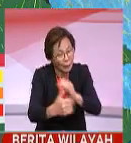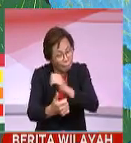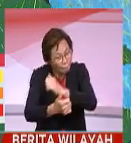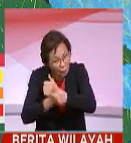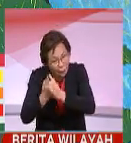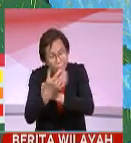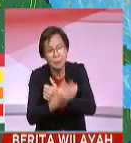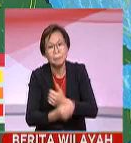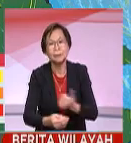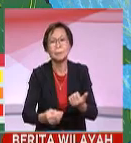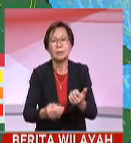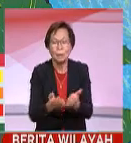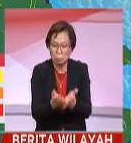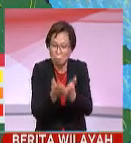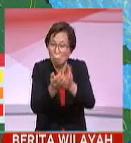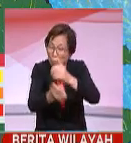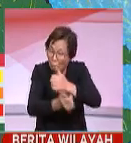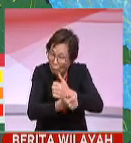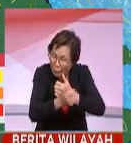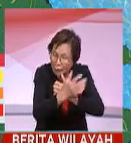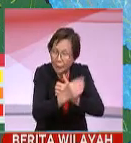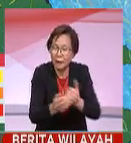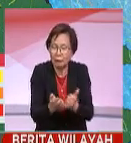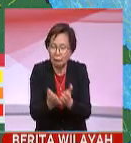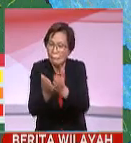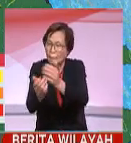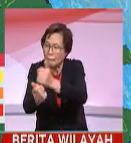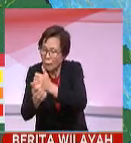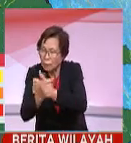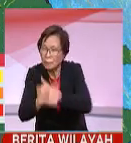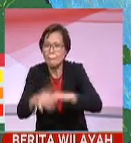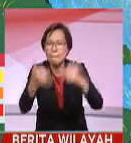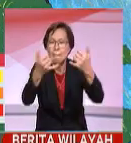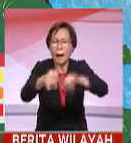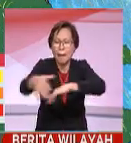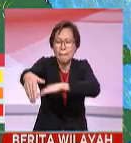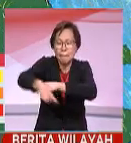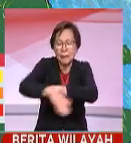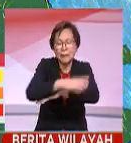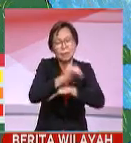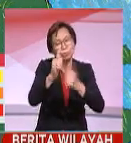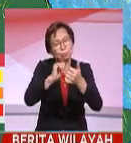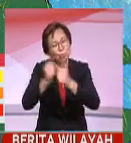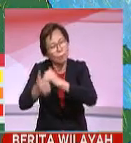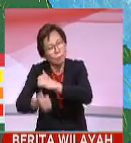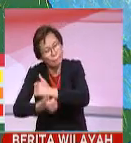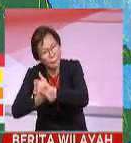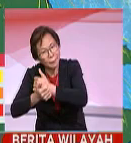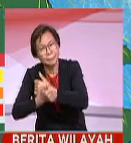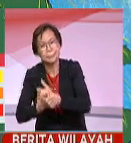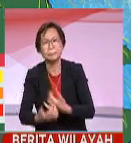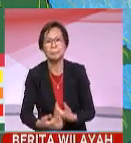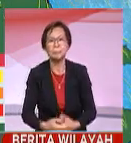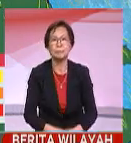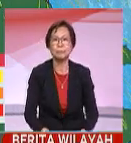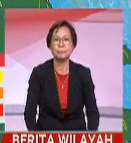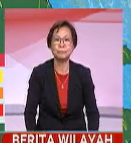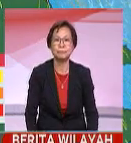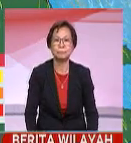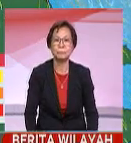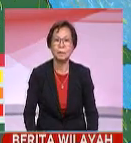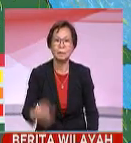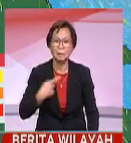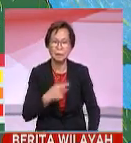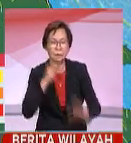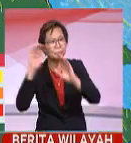ikan, bot-bot kecil dan perkapalan serta aktiviti pantai dan sukan laut. Baiklah,